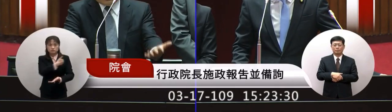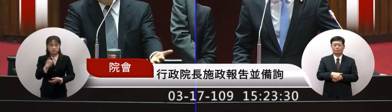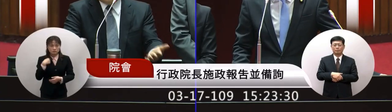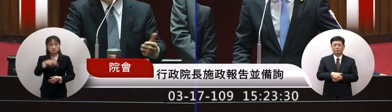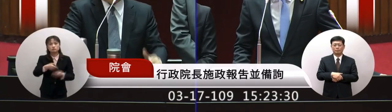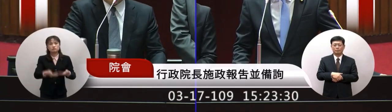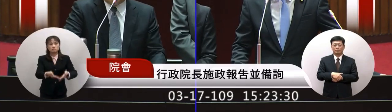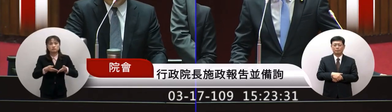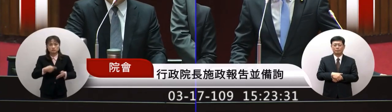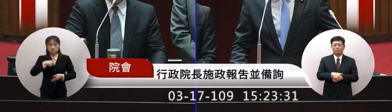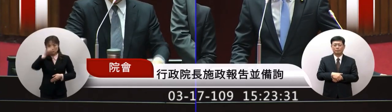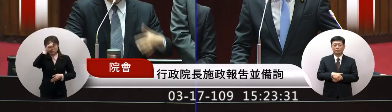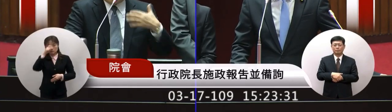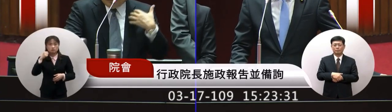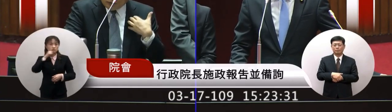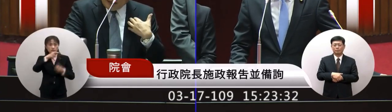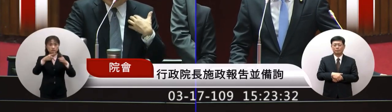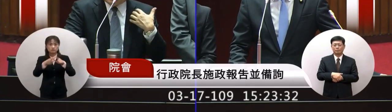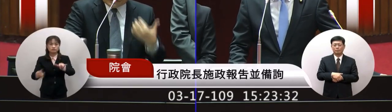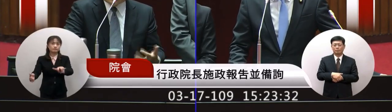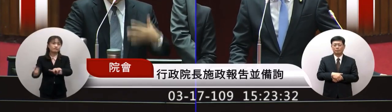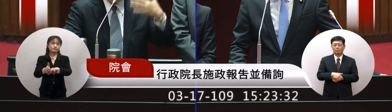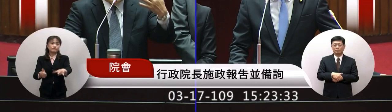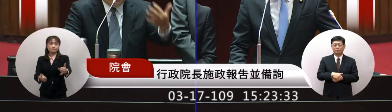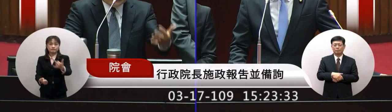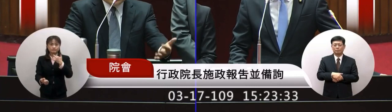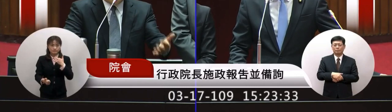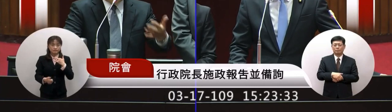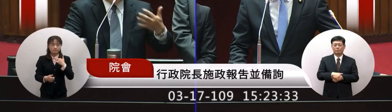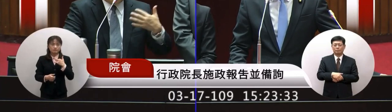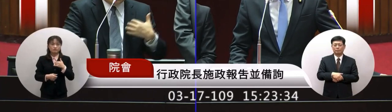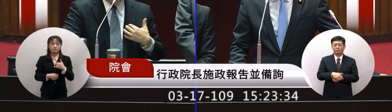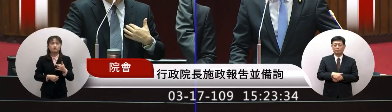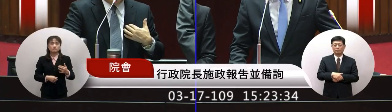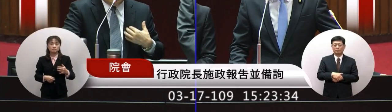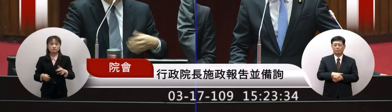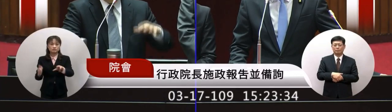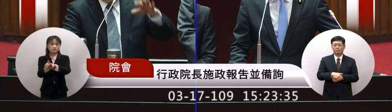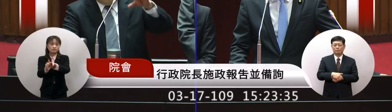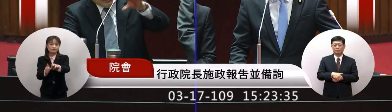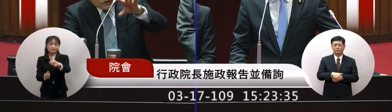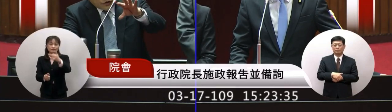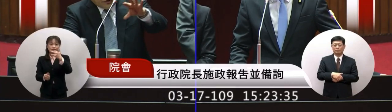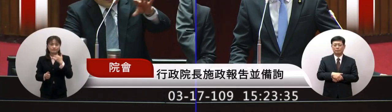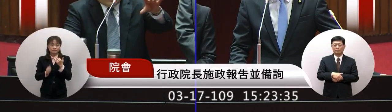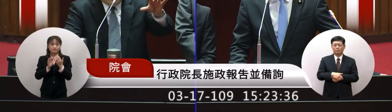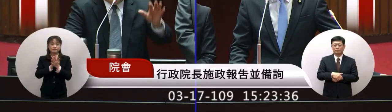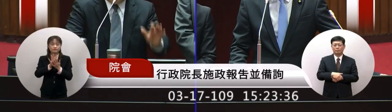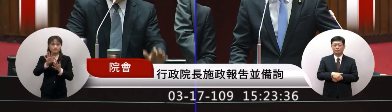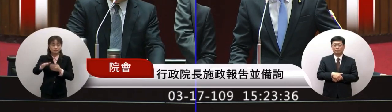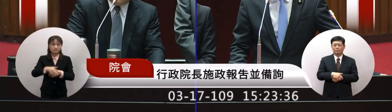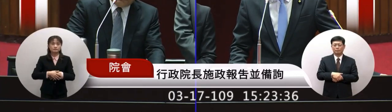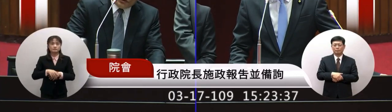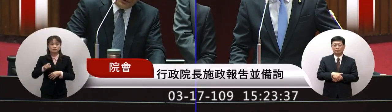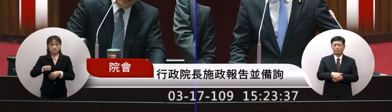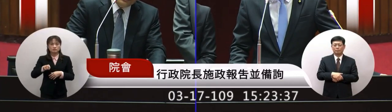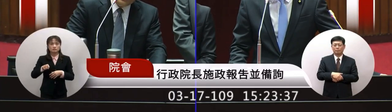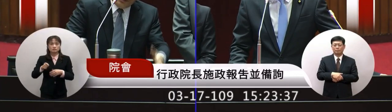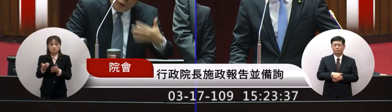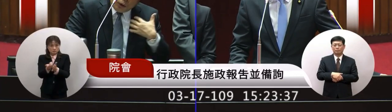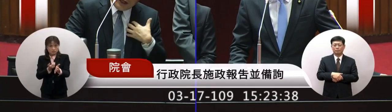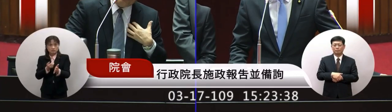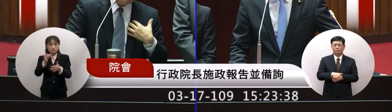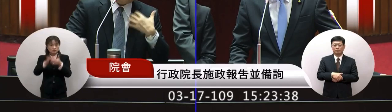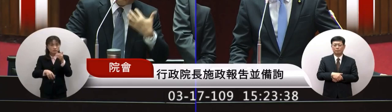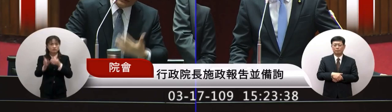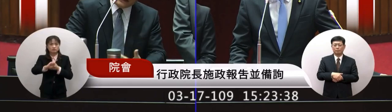回我的国人同胞，我的目标就是希望接回的国人同胞都是有一定的防疫要求，因